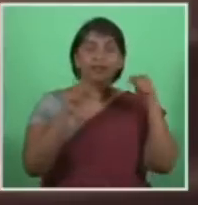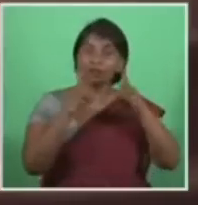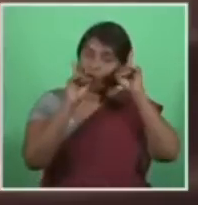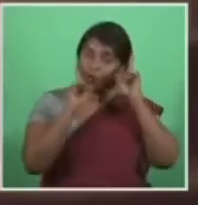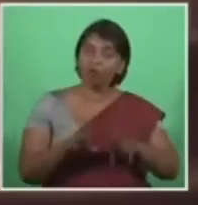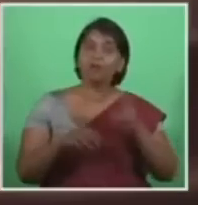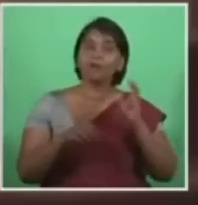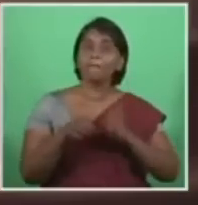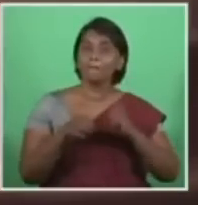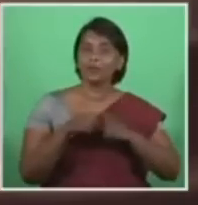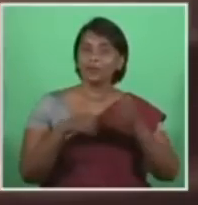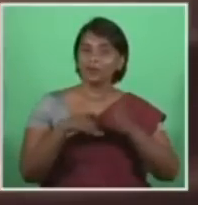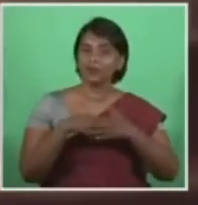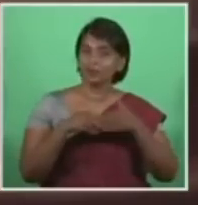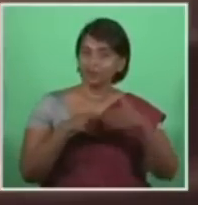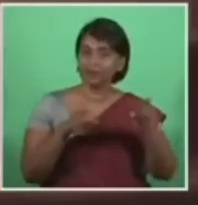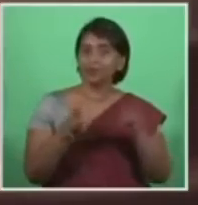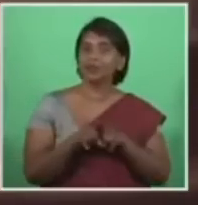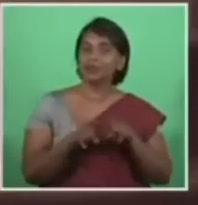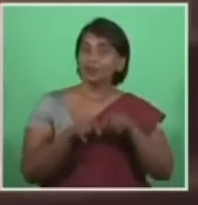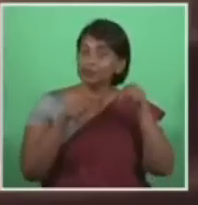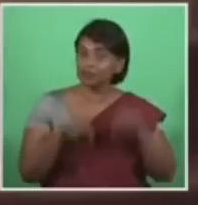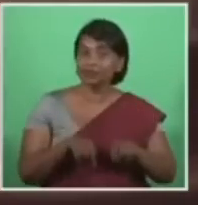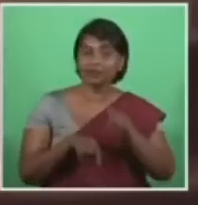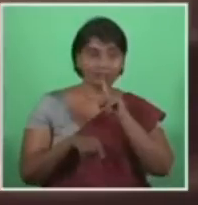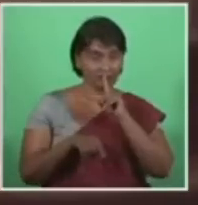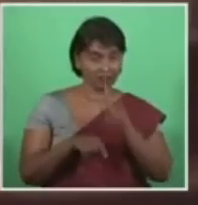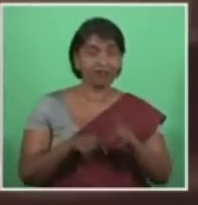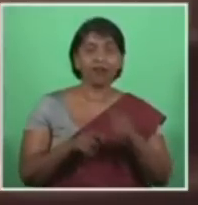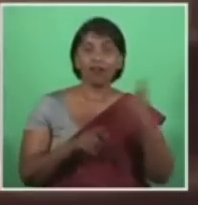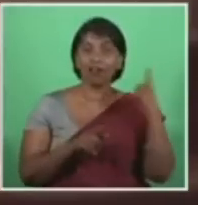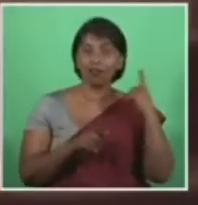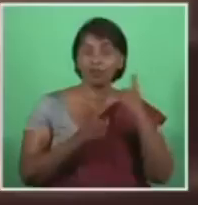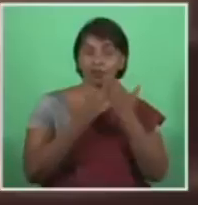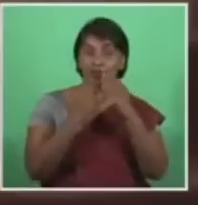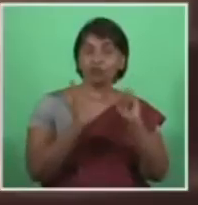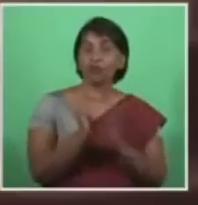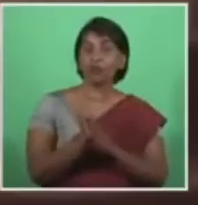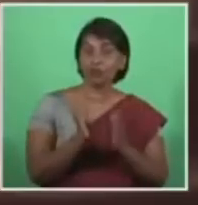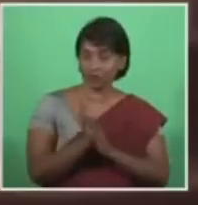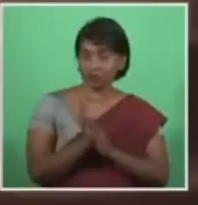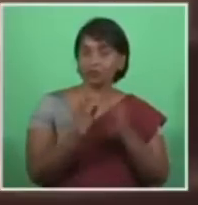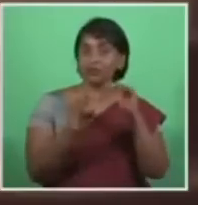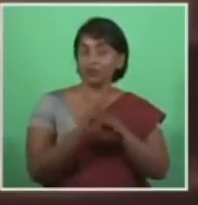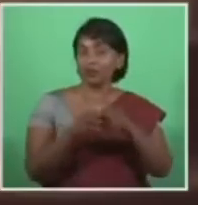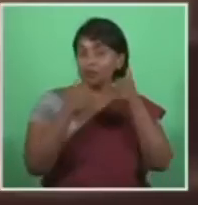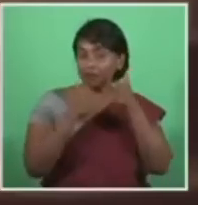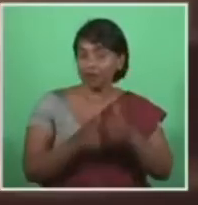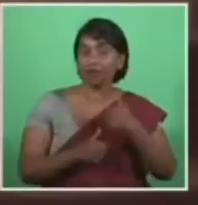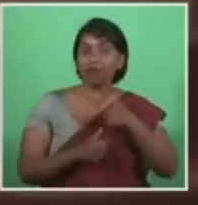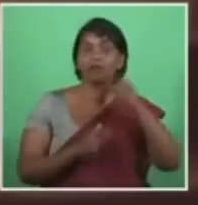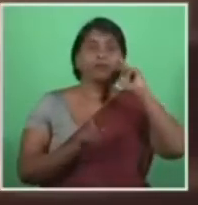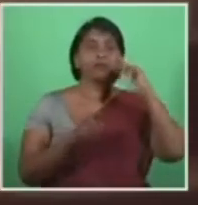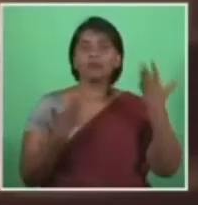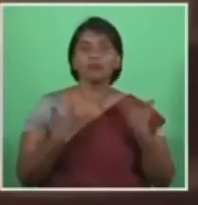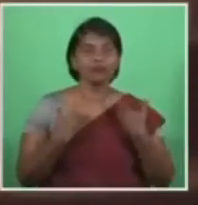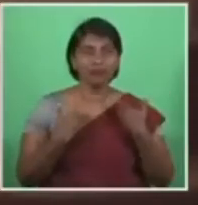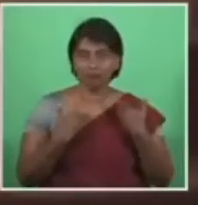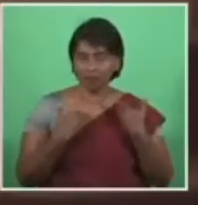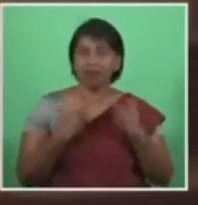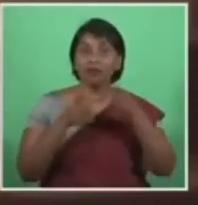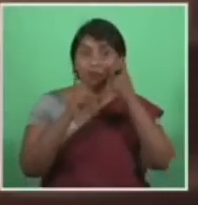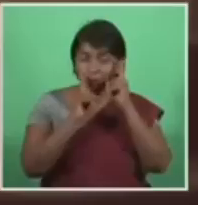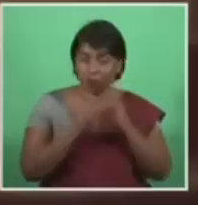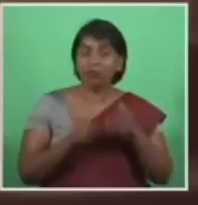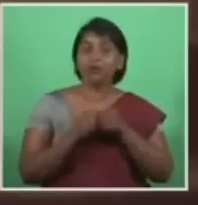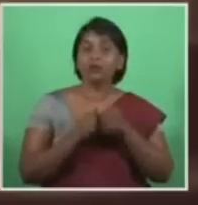වලට මුහුණ දෙන්න සිද්ධ වෙනවා. දැන් කියනවා ආරක්ෂක කවුන්සලයේ දින හරියට තියන්න ඕනි කියලා දැනගෙන හිටිය නැහැලු. ඒක